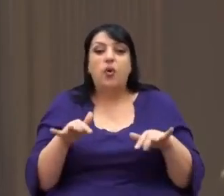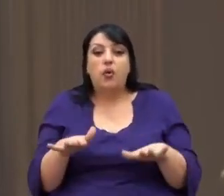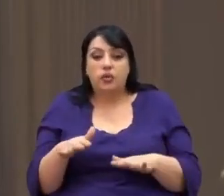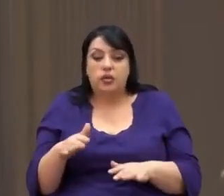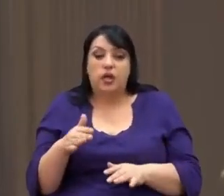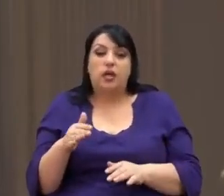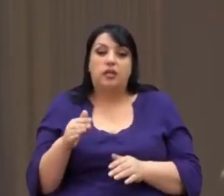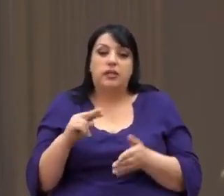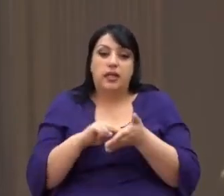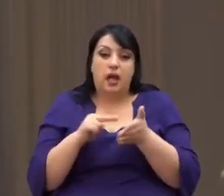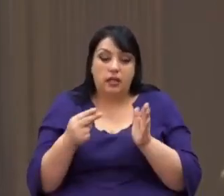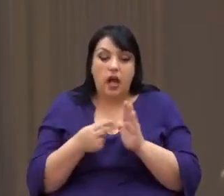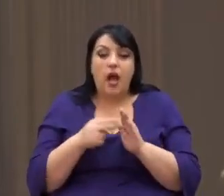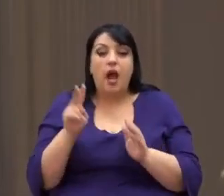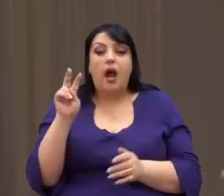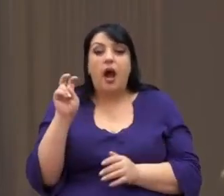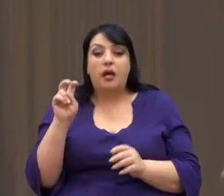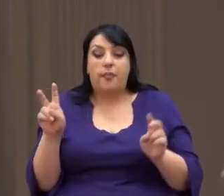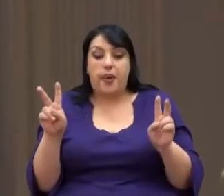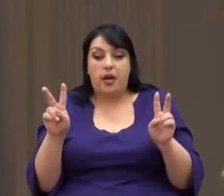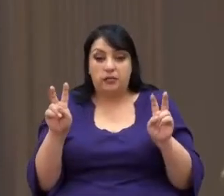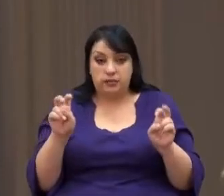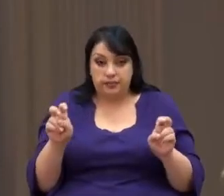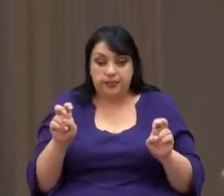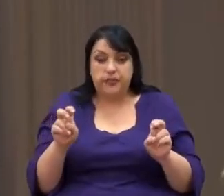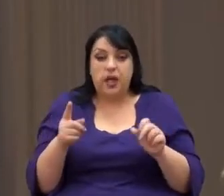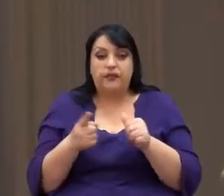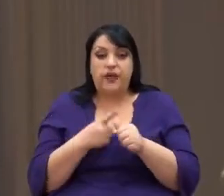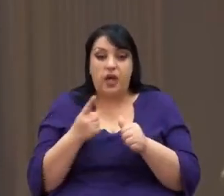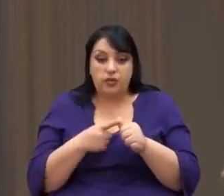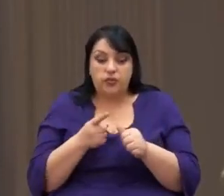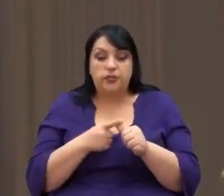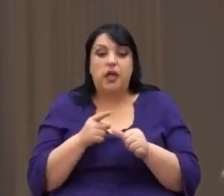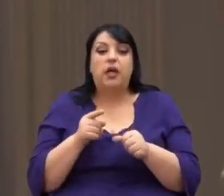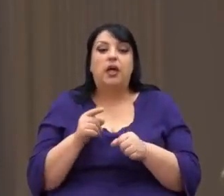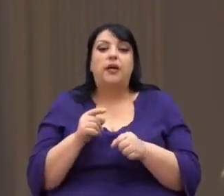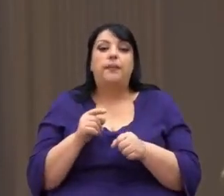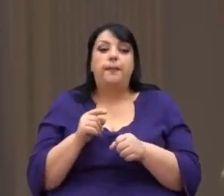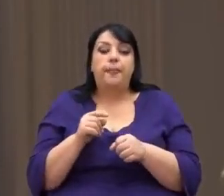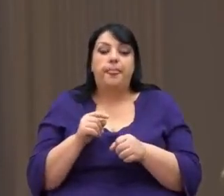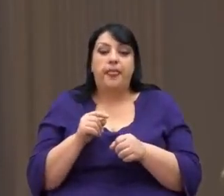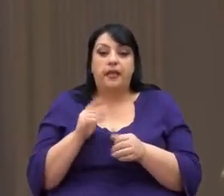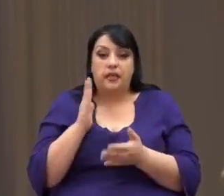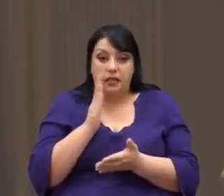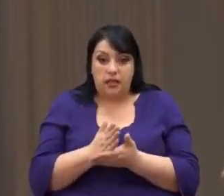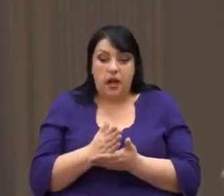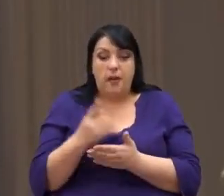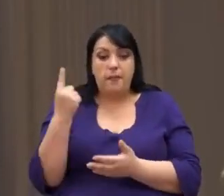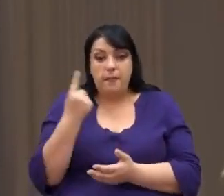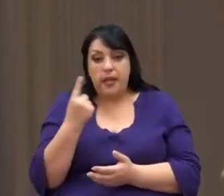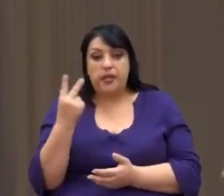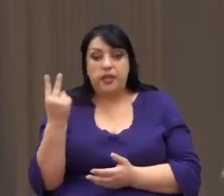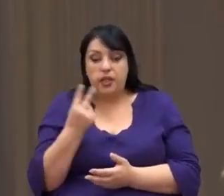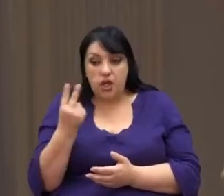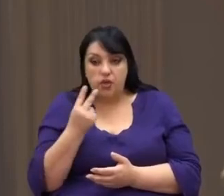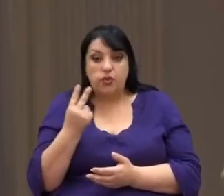այսօր Ղարաբաղյան հիմնախնդրի անվանումը կրող 1/3 բաժնում